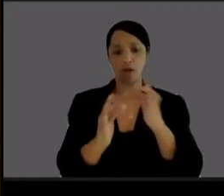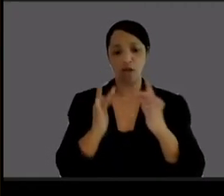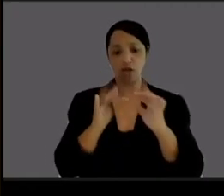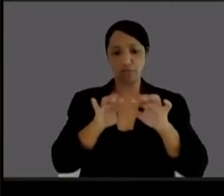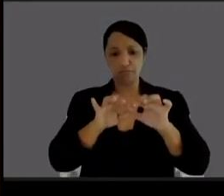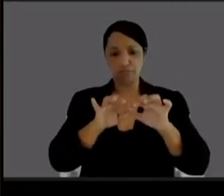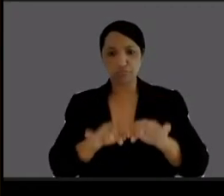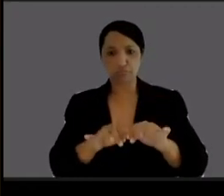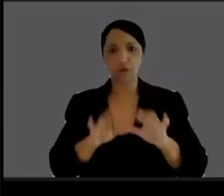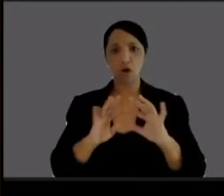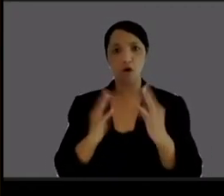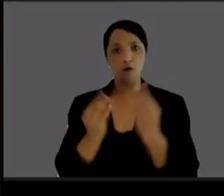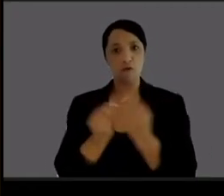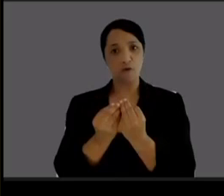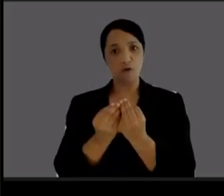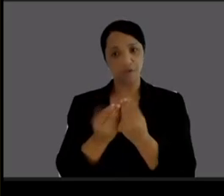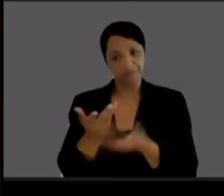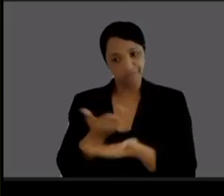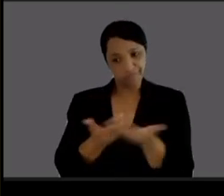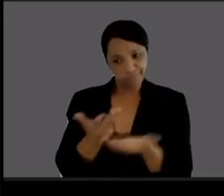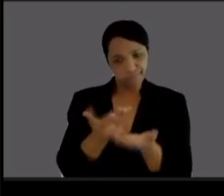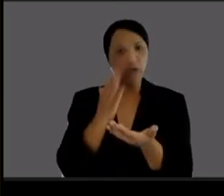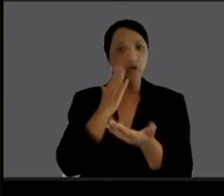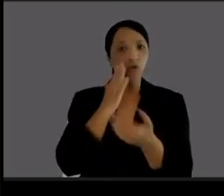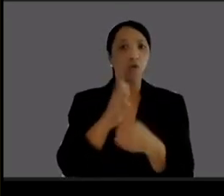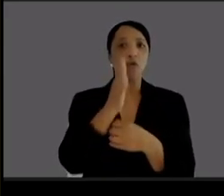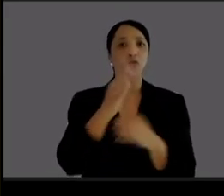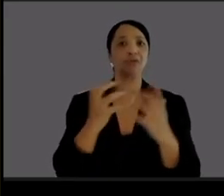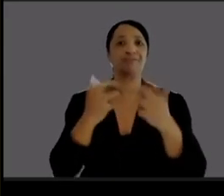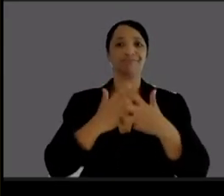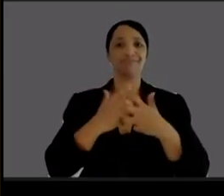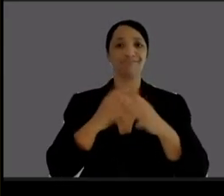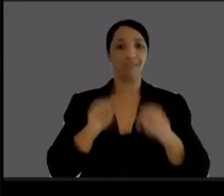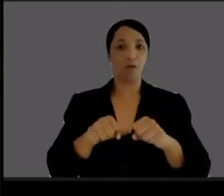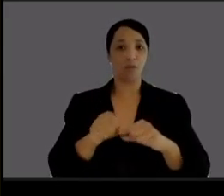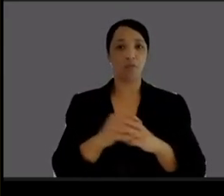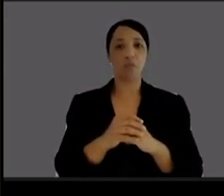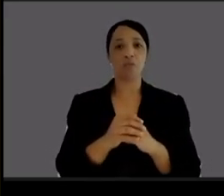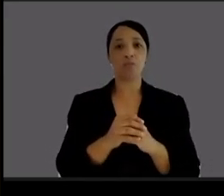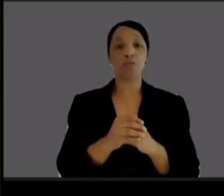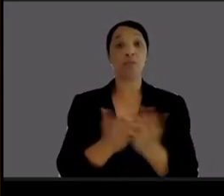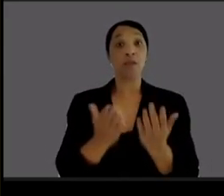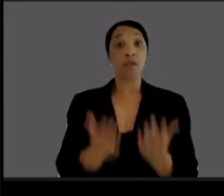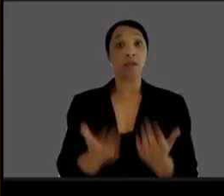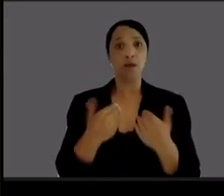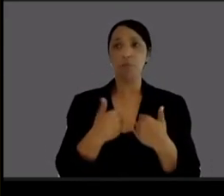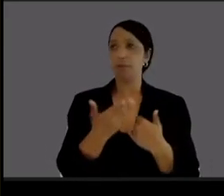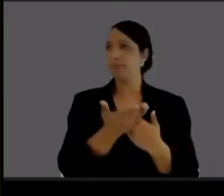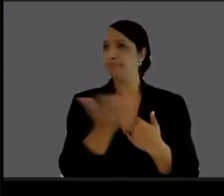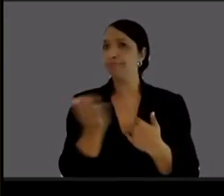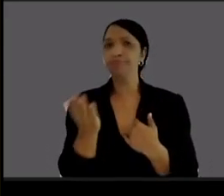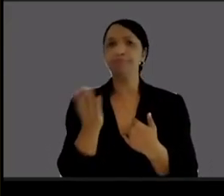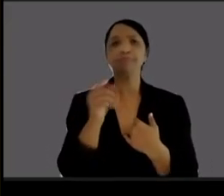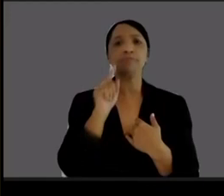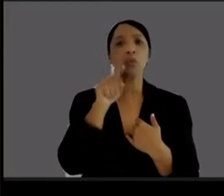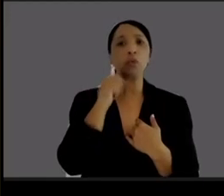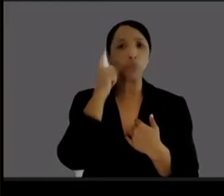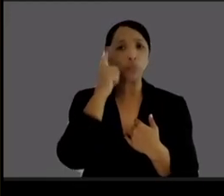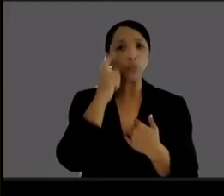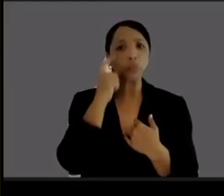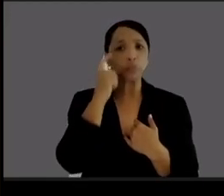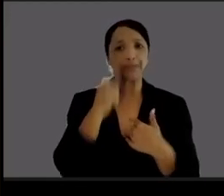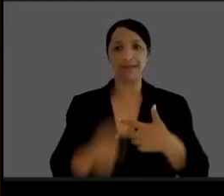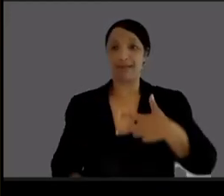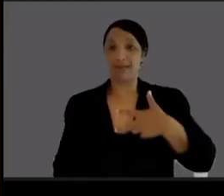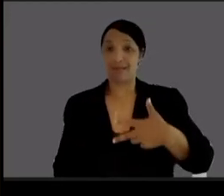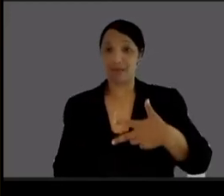見直してえそしてその未来を消していこうということを決めたわけでありますえ3点ここで皆